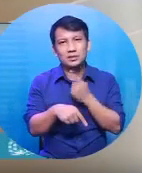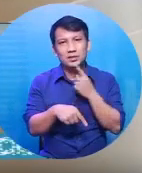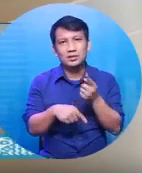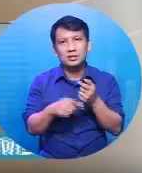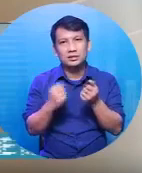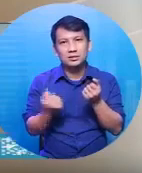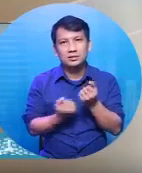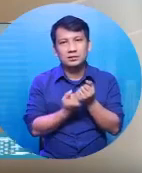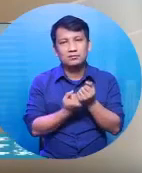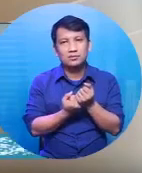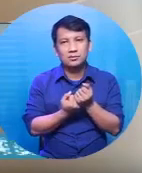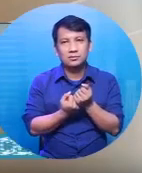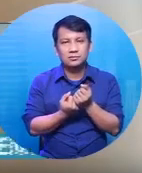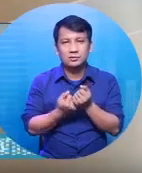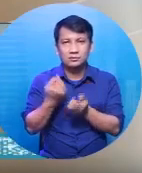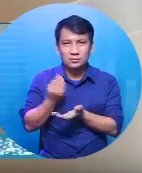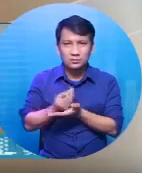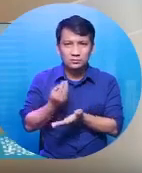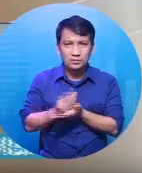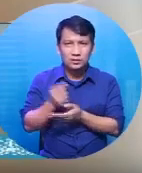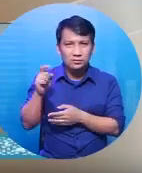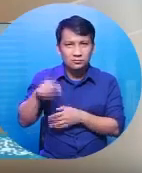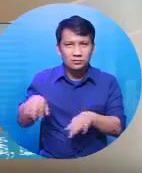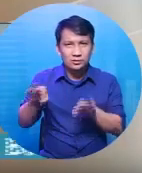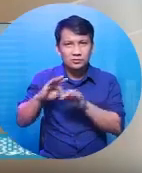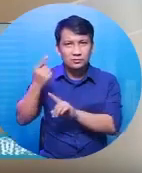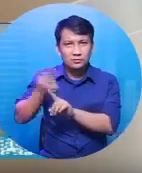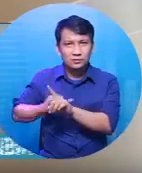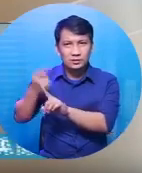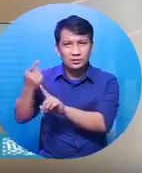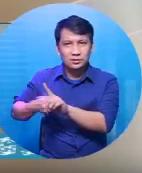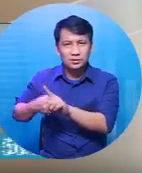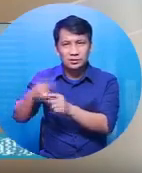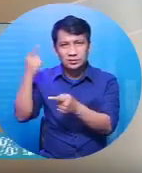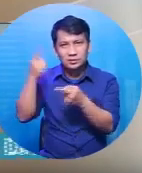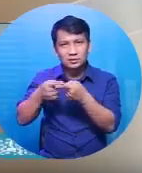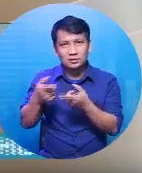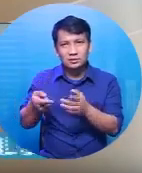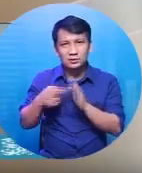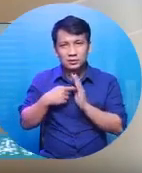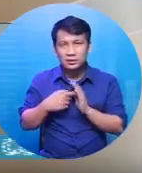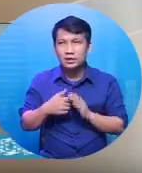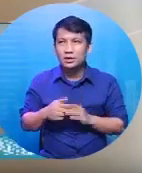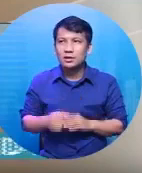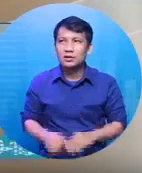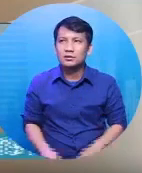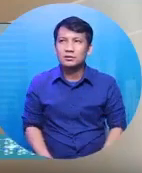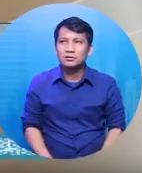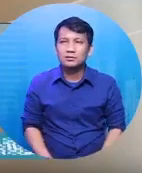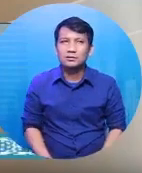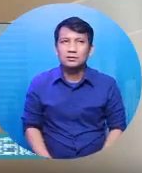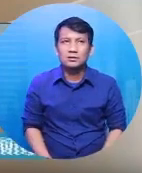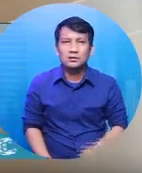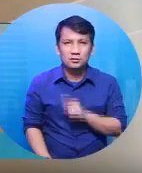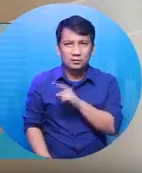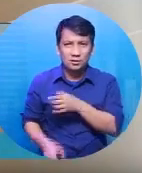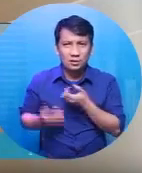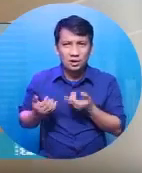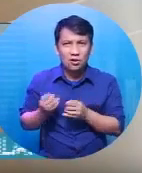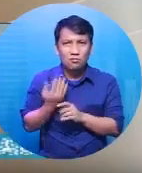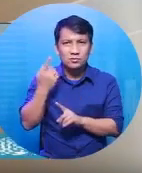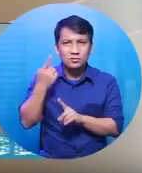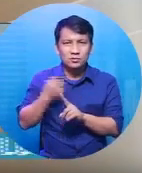magkano yung kailangan mo, financial na kailangan mo buwan-buwan para ma-meet mo yung mga requirements mo na? Para sa inyo, sa inyong katayuan ngayon,